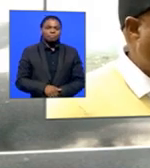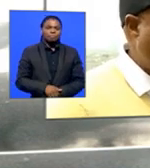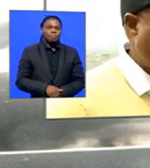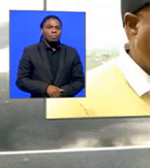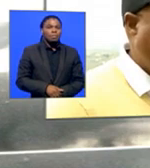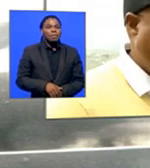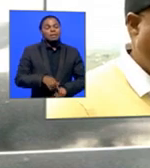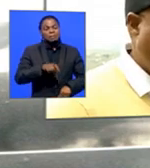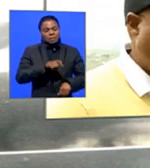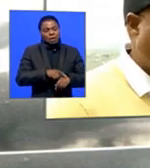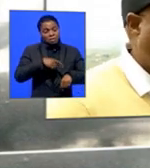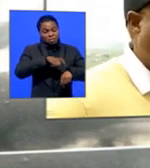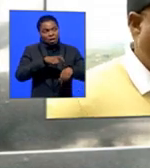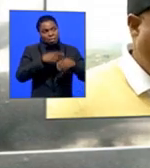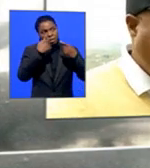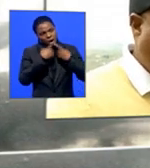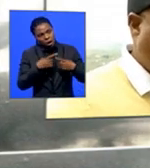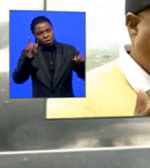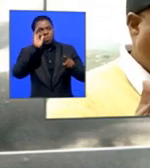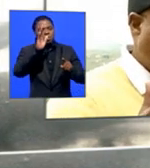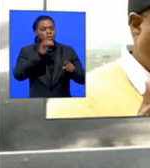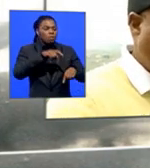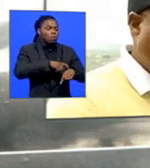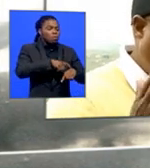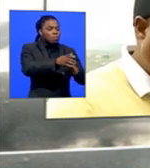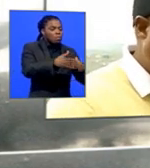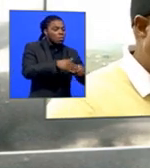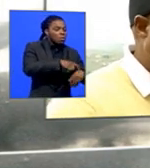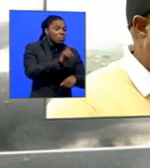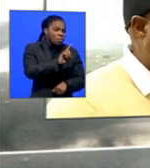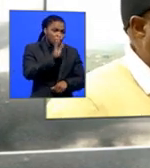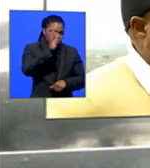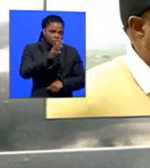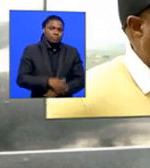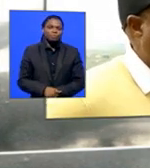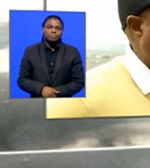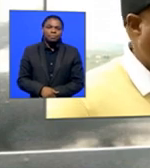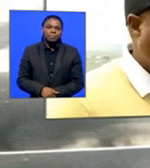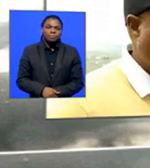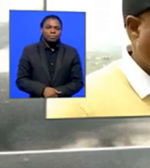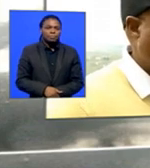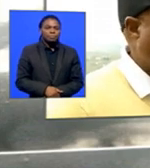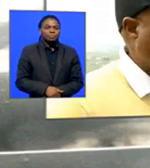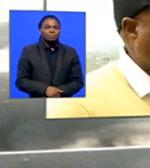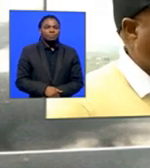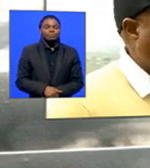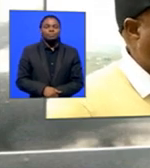Khona ke amaxesha azawupapashwa nendawo apho indlela ezawuvalwa khona